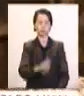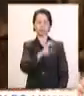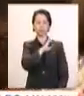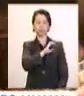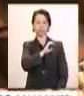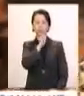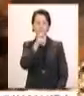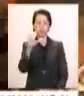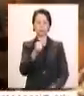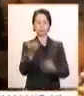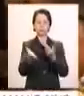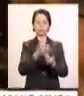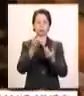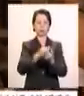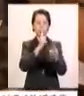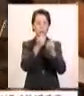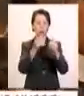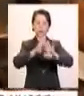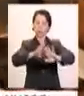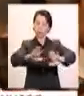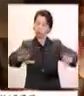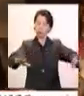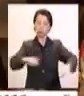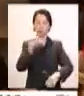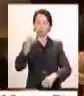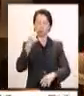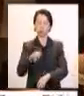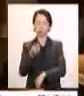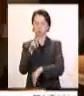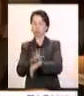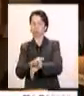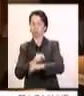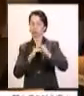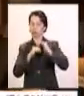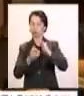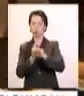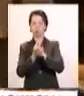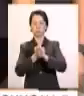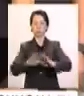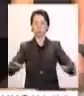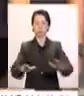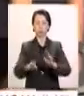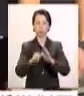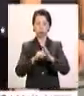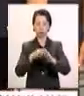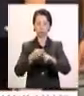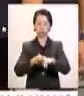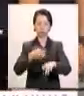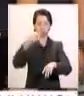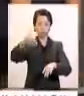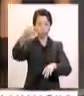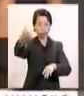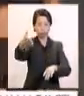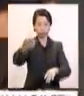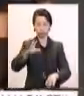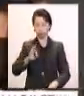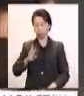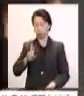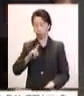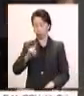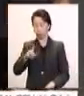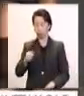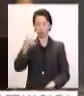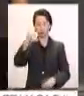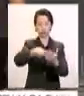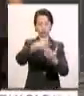PDRM tidak mengambil mudah keadaan tenang itu dan sentiasa memantau tahap keselamatan dari masa ke semasa. Tan Sri Fuzi menghadiri